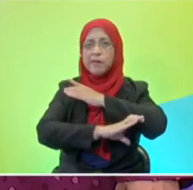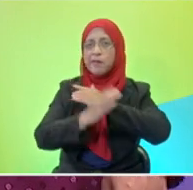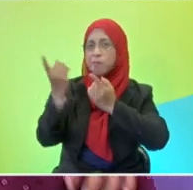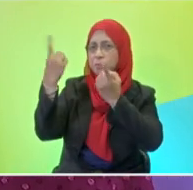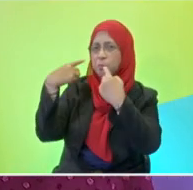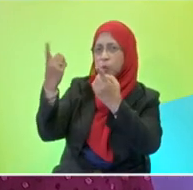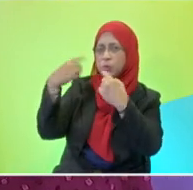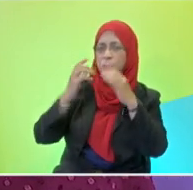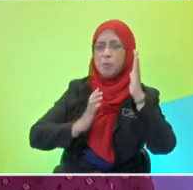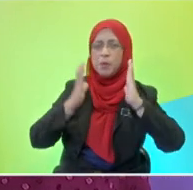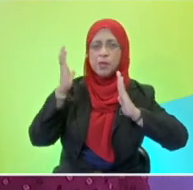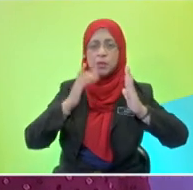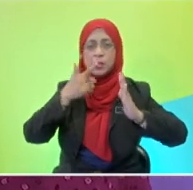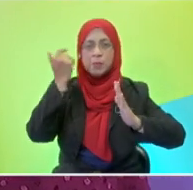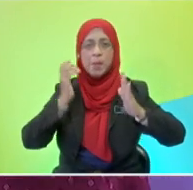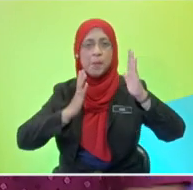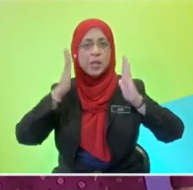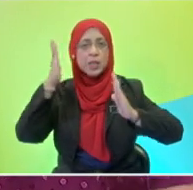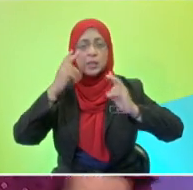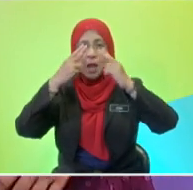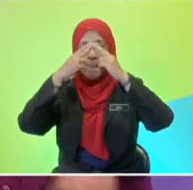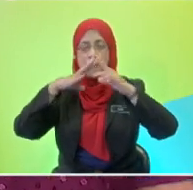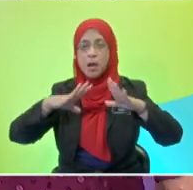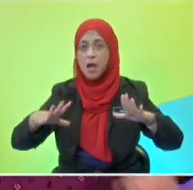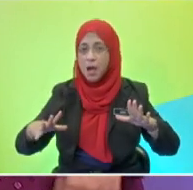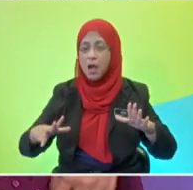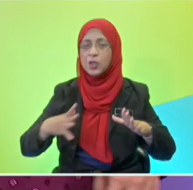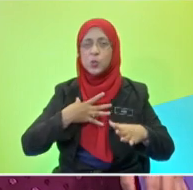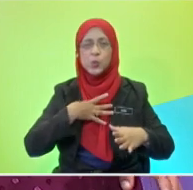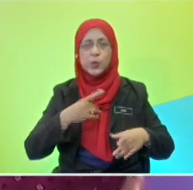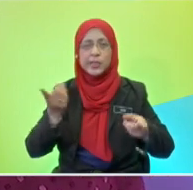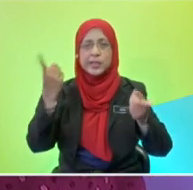Makmur rasa selama nak pergi melancong dekat Malaysia